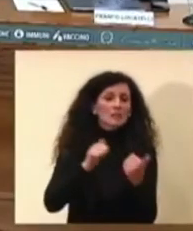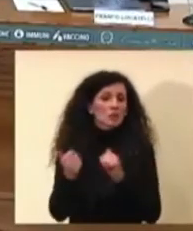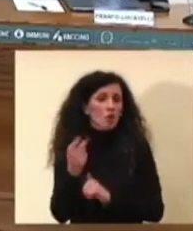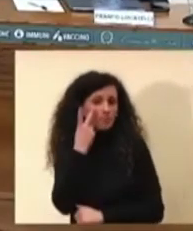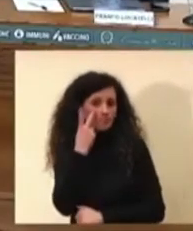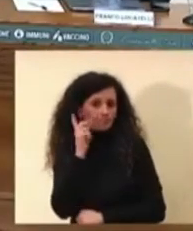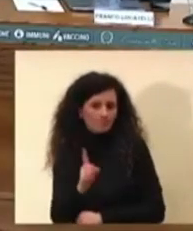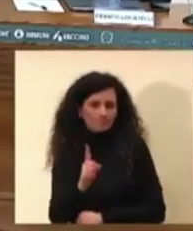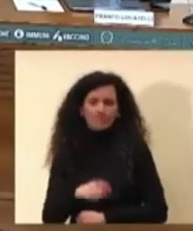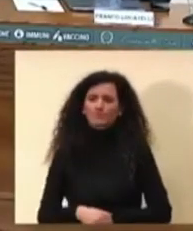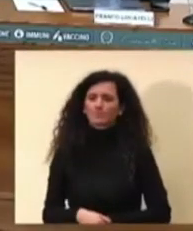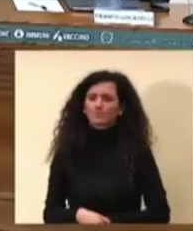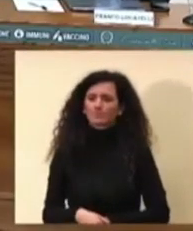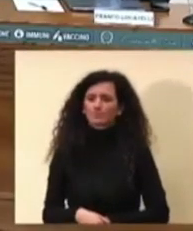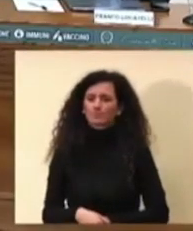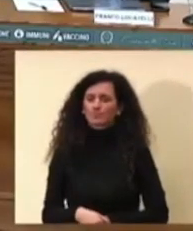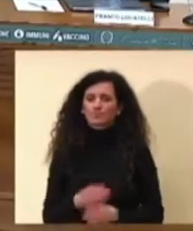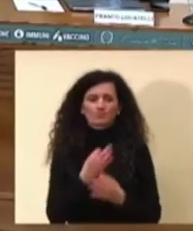Grazie.